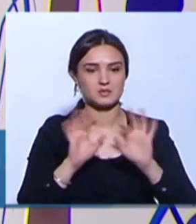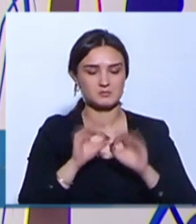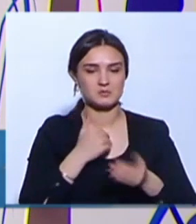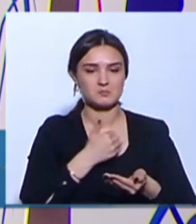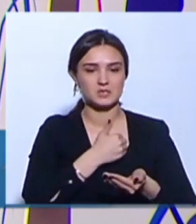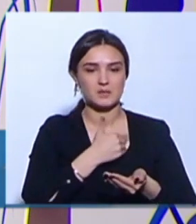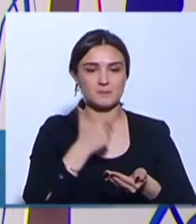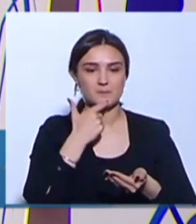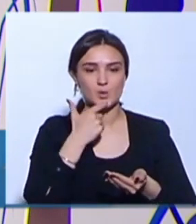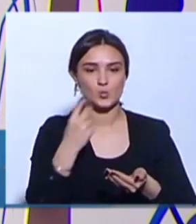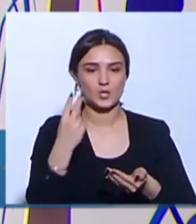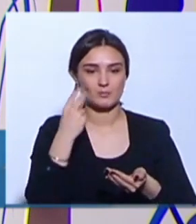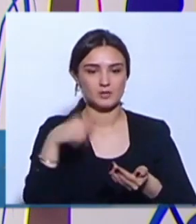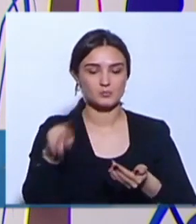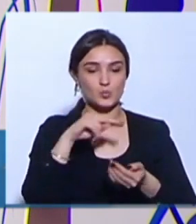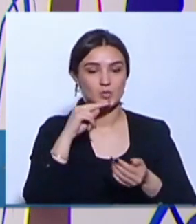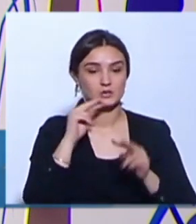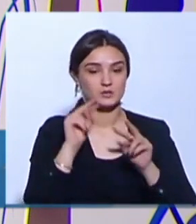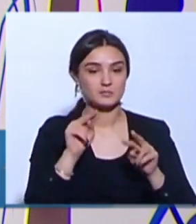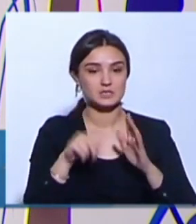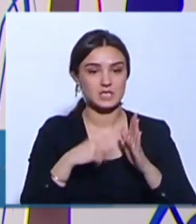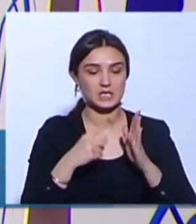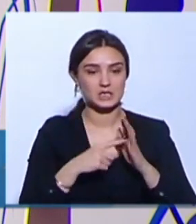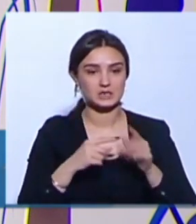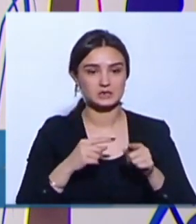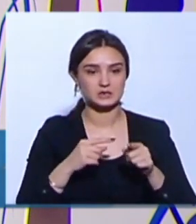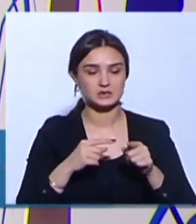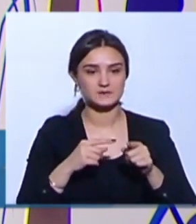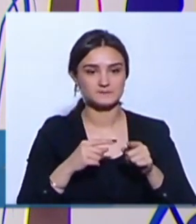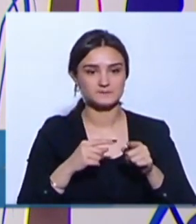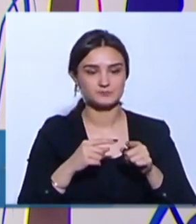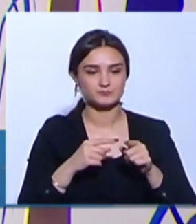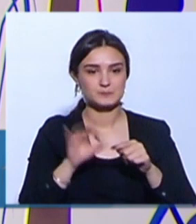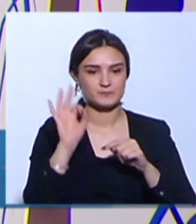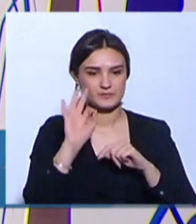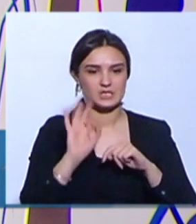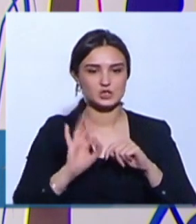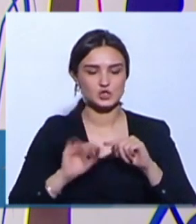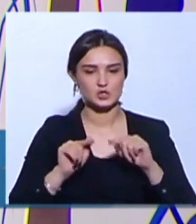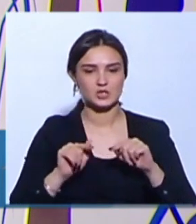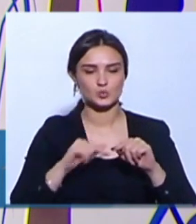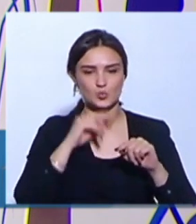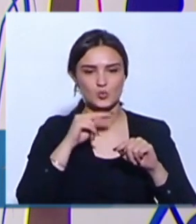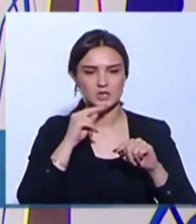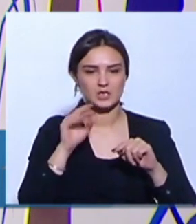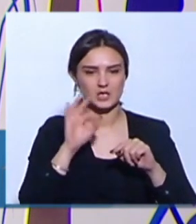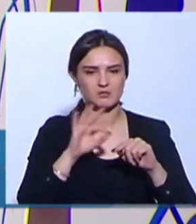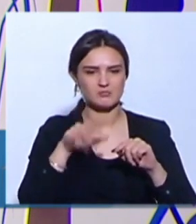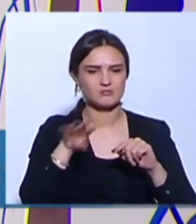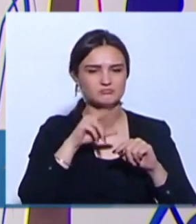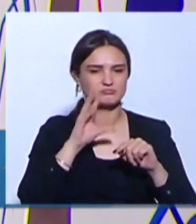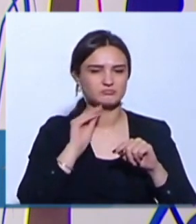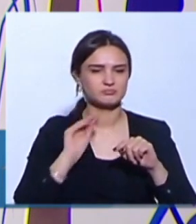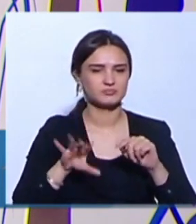მინდა მაყურებელმა მიაქციოს ყურადღება საკითხს, რომელიც ხშირ შემთხვევაში ყურადღების მიღმა გრჩება